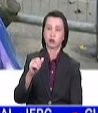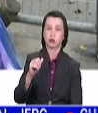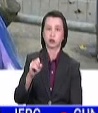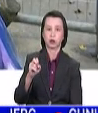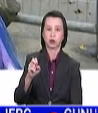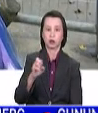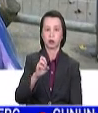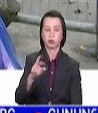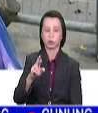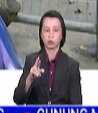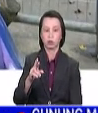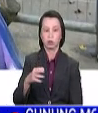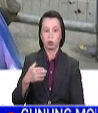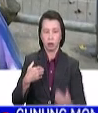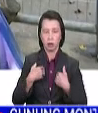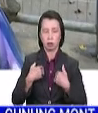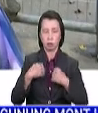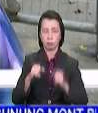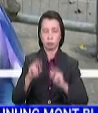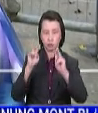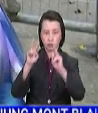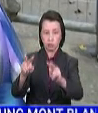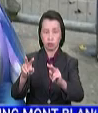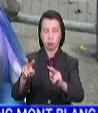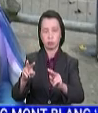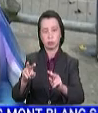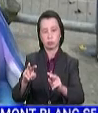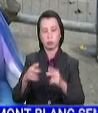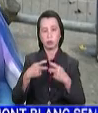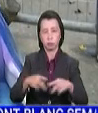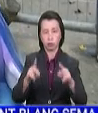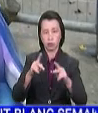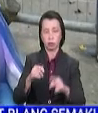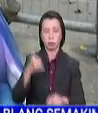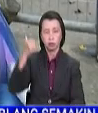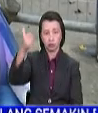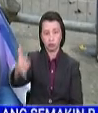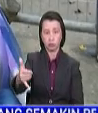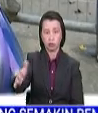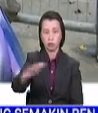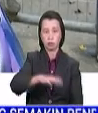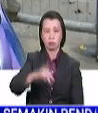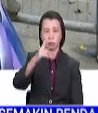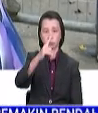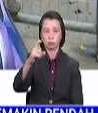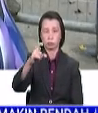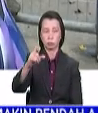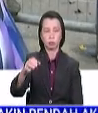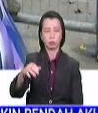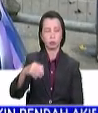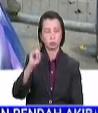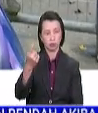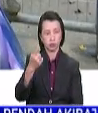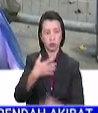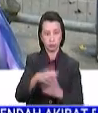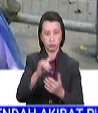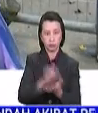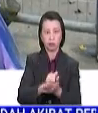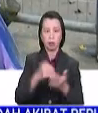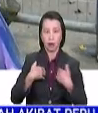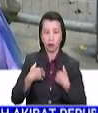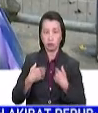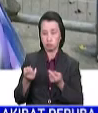seekor untuk nih kalau kita tengok hanya dapat ah ah peluang untuk dikunjungi lebih kurang sebulan aja Lepas tu kita udah